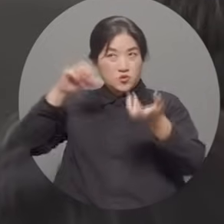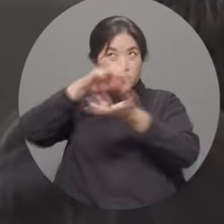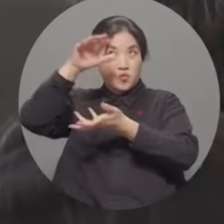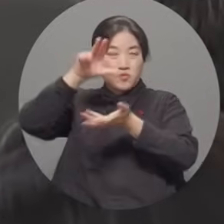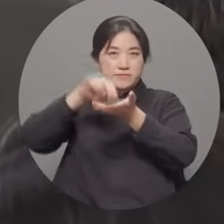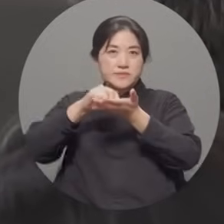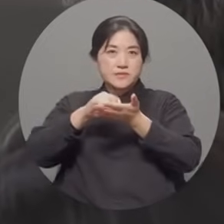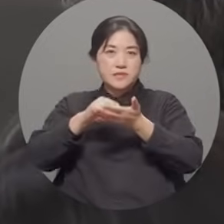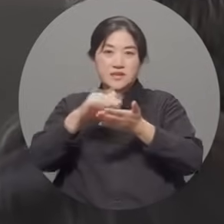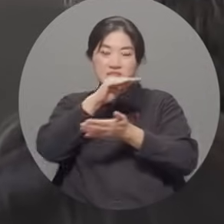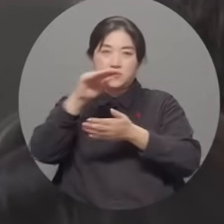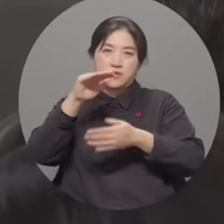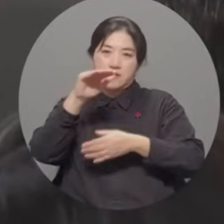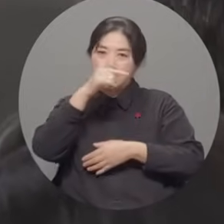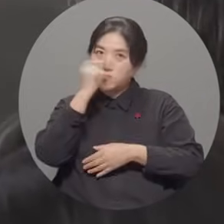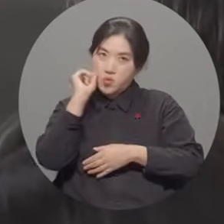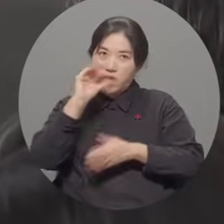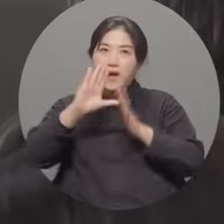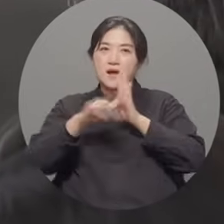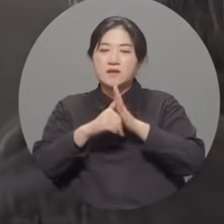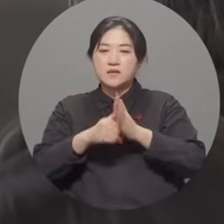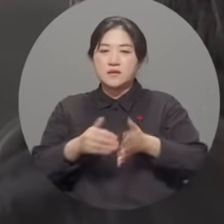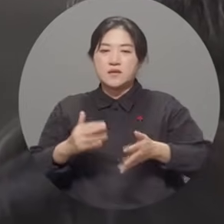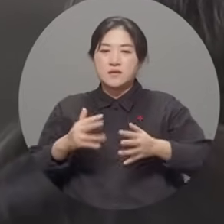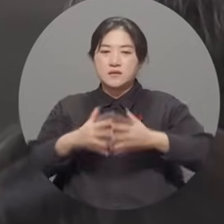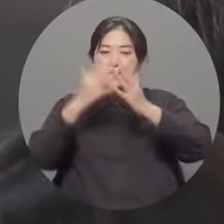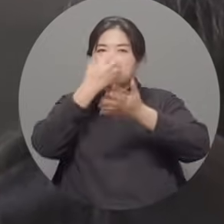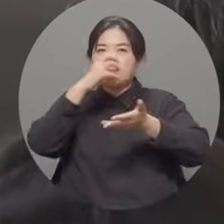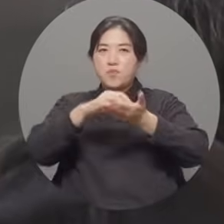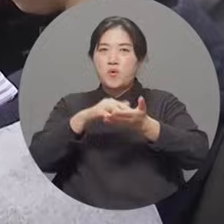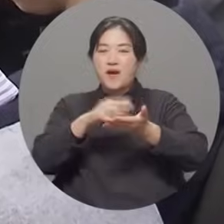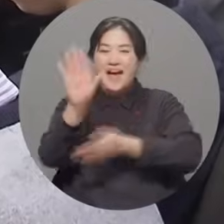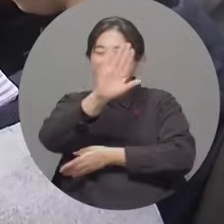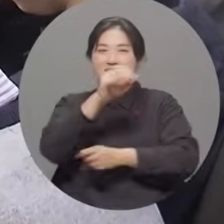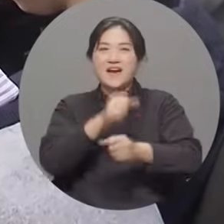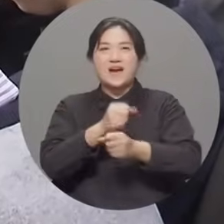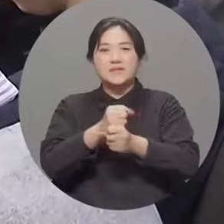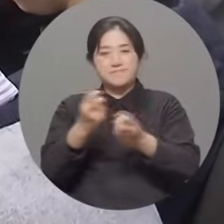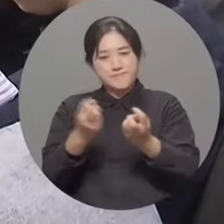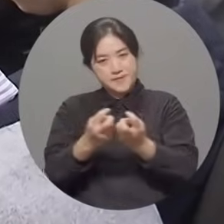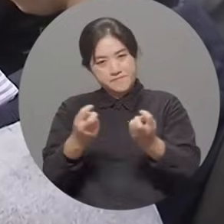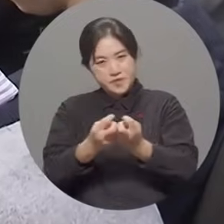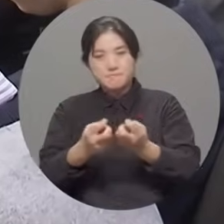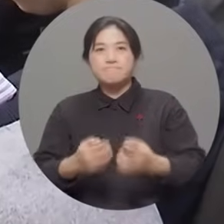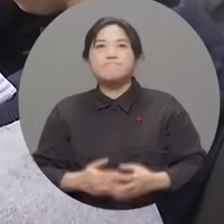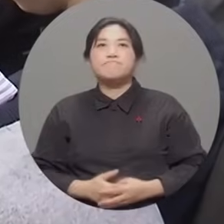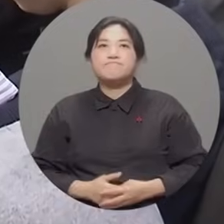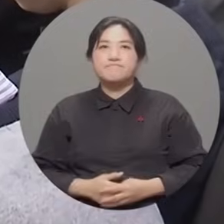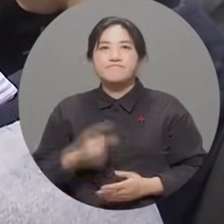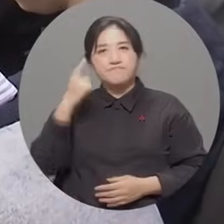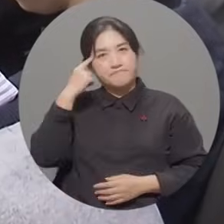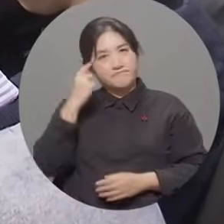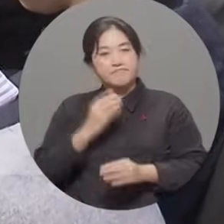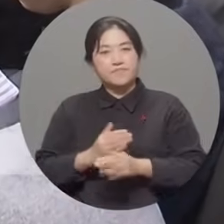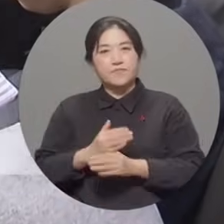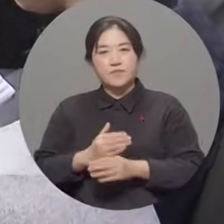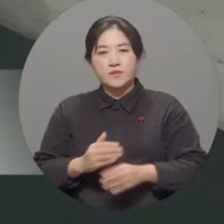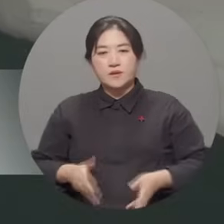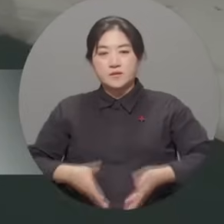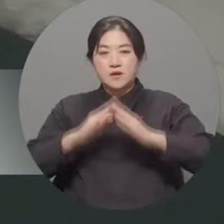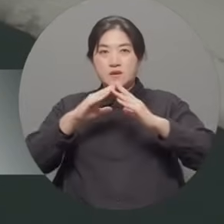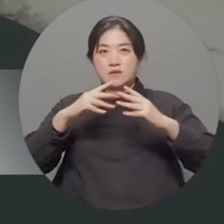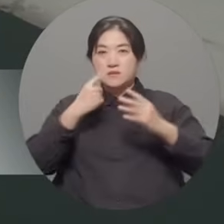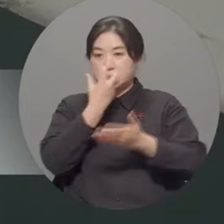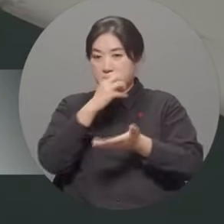기준에 미달할 경우 아예 준공 승인 등을 내주지 않는 방안이 유력하게 검토되는 것으로 알려졌습니다. 준공 승인이 나오지